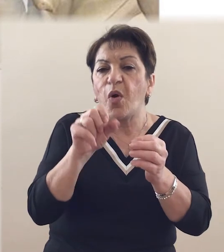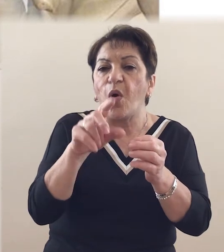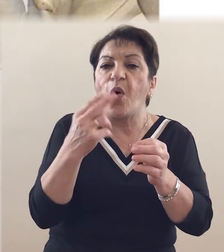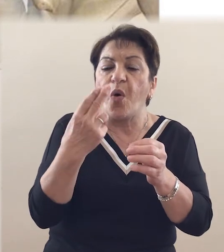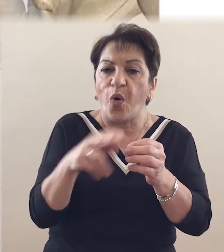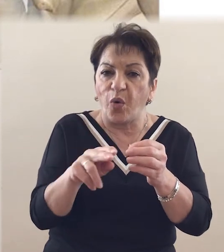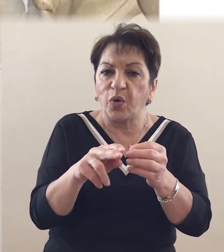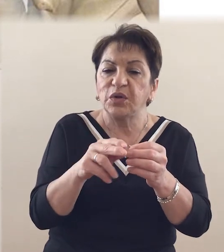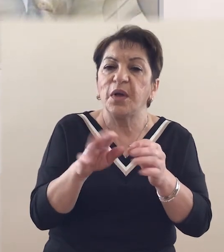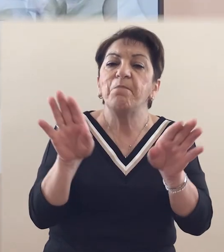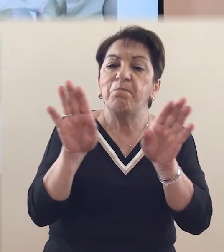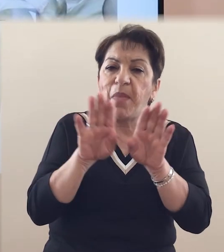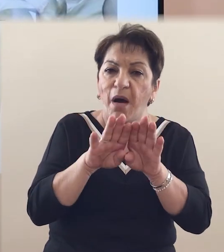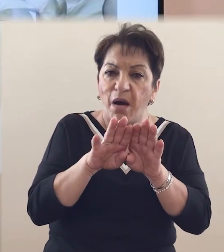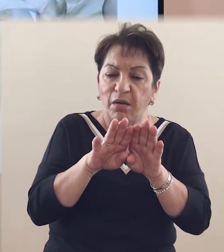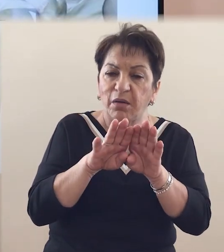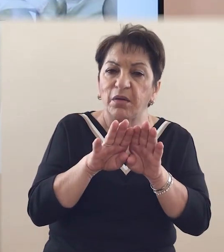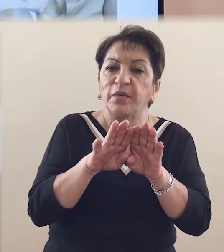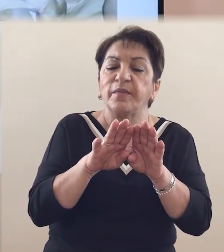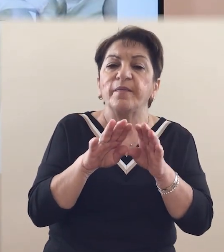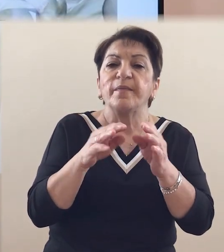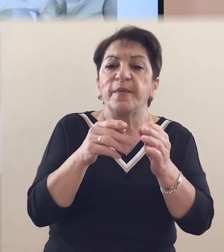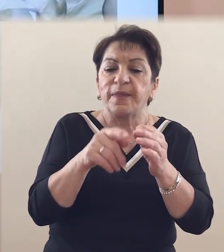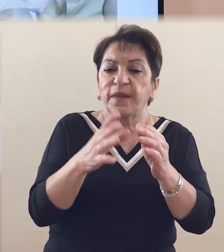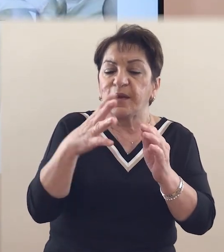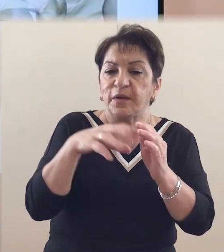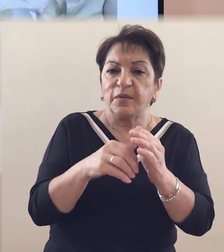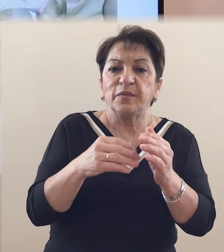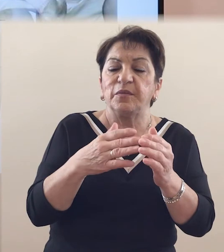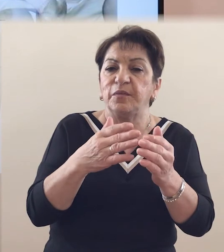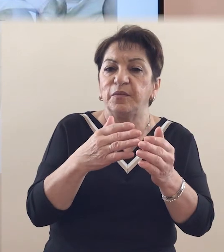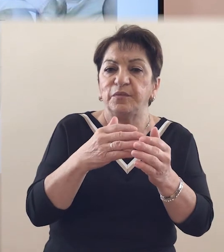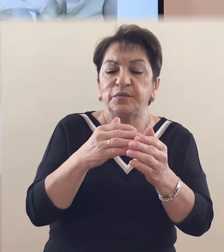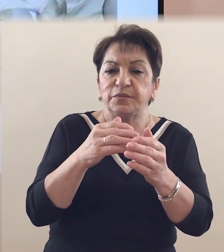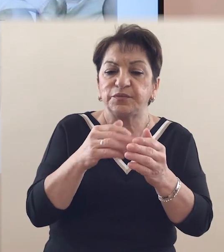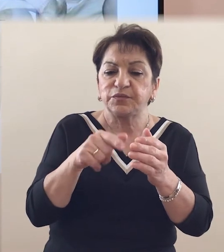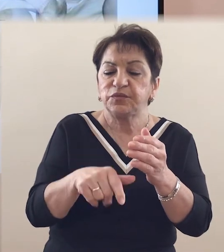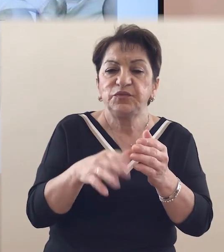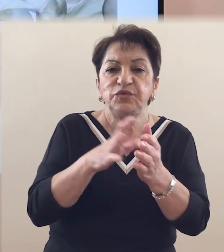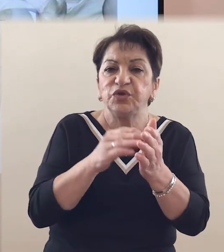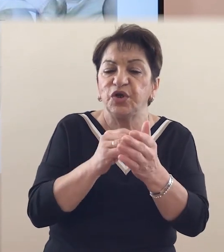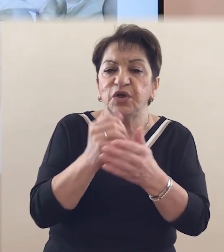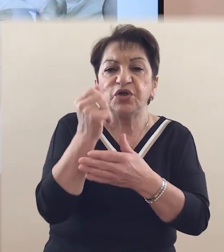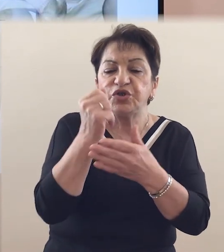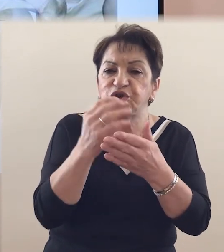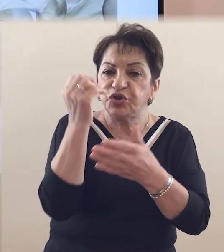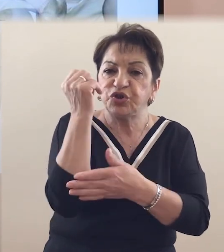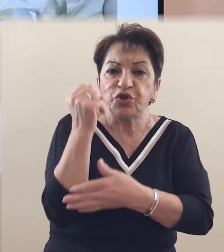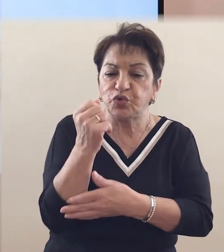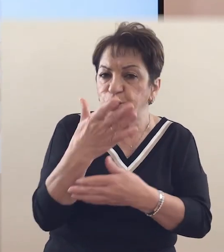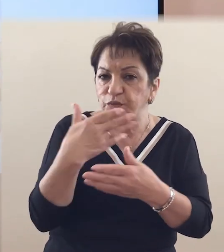գտնվում է հերմետիկ փակ վիճակում, այսինքն այստեղ մթնոլորտային ճնշումը ցածր է։ Այսպիսով